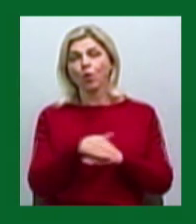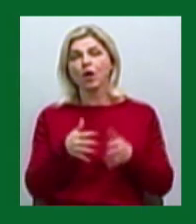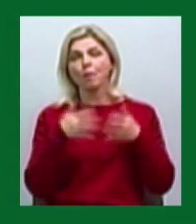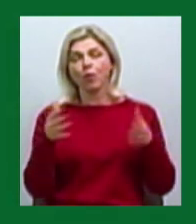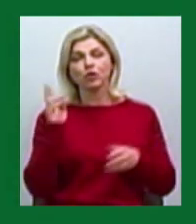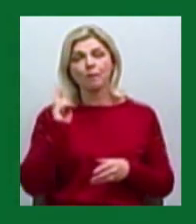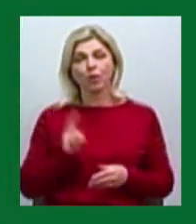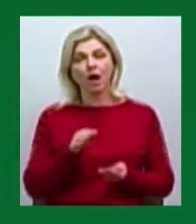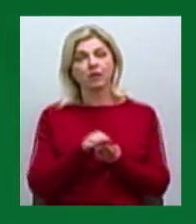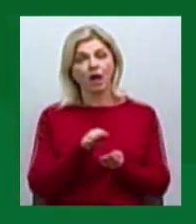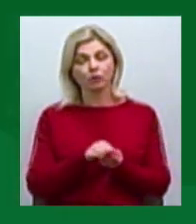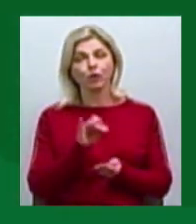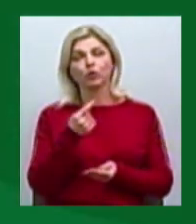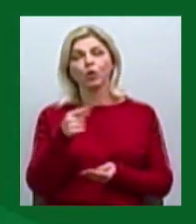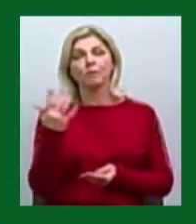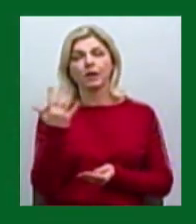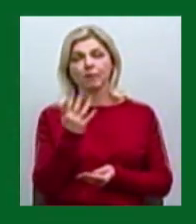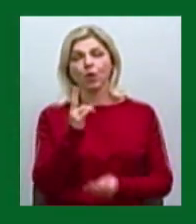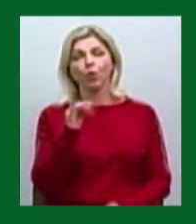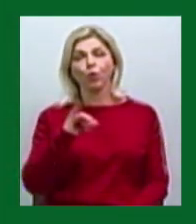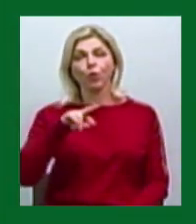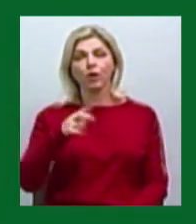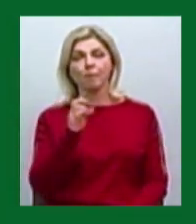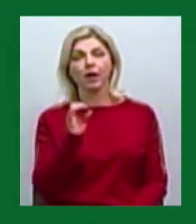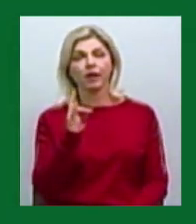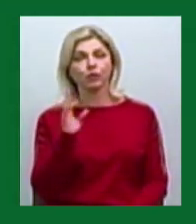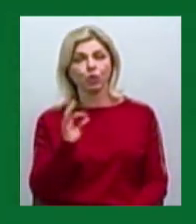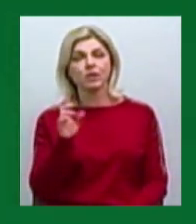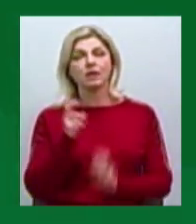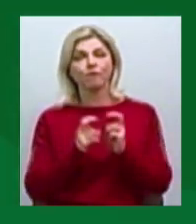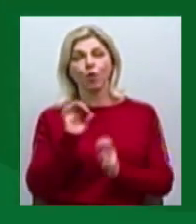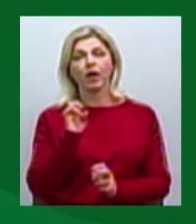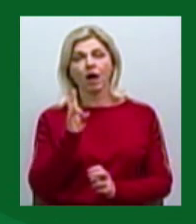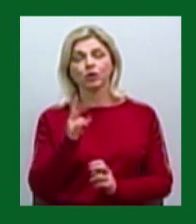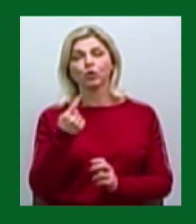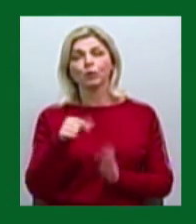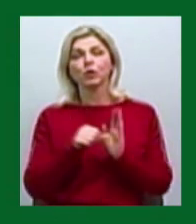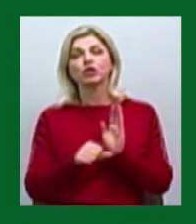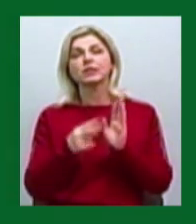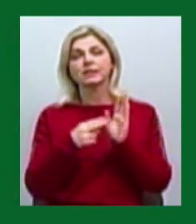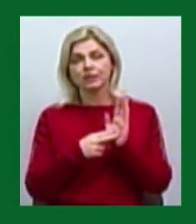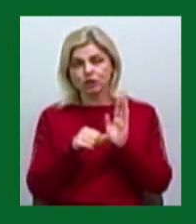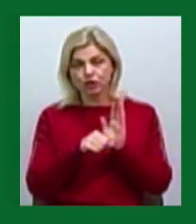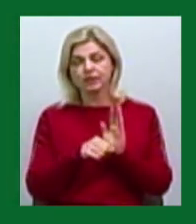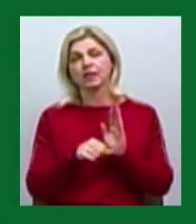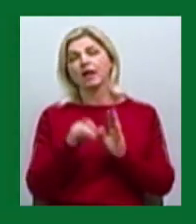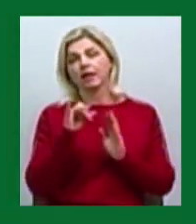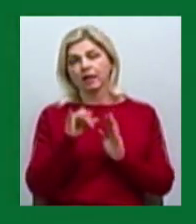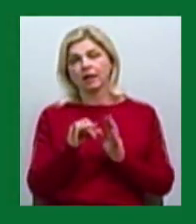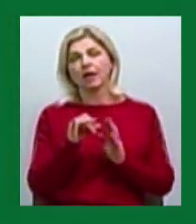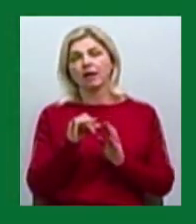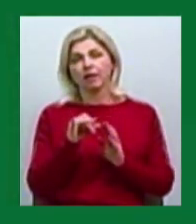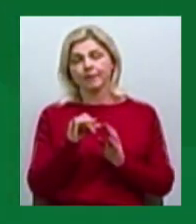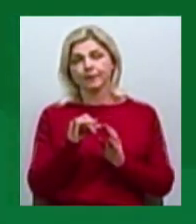Морська, кладовище, номер 5, Кульбакіне, завод «Океан», номер 76, плавбасейн «Водолій», станція